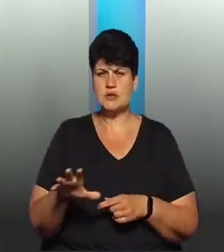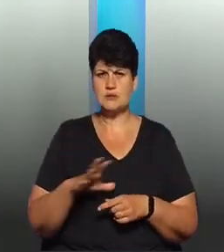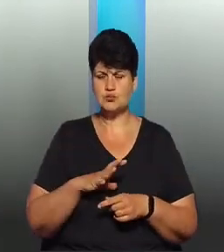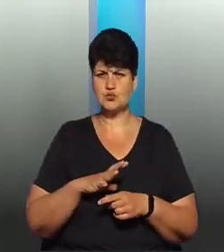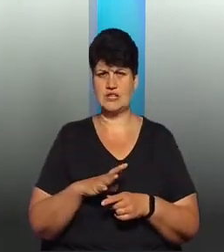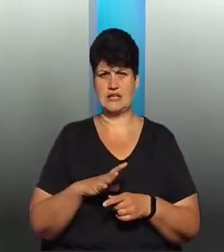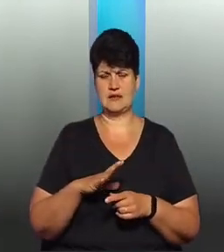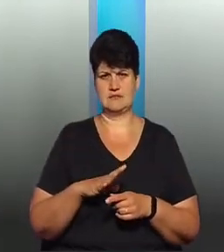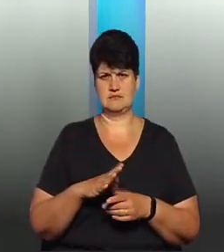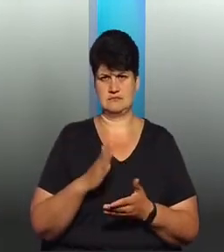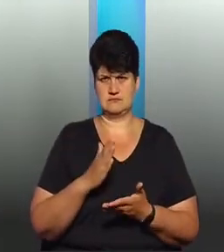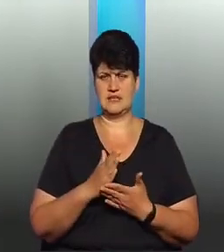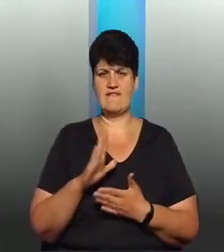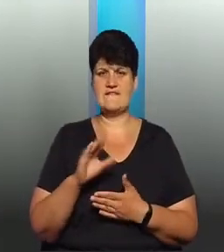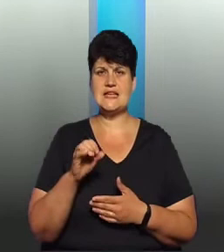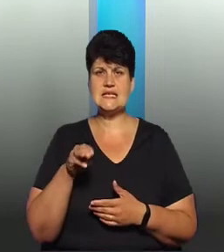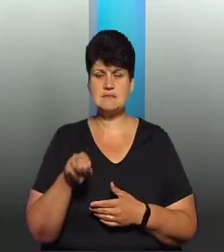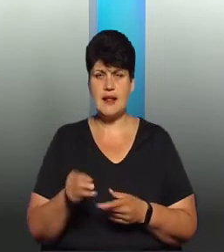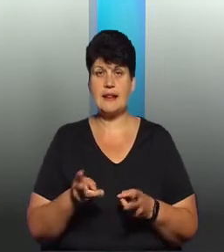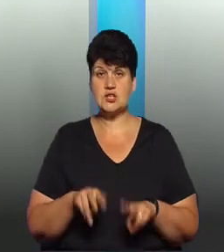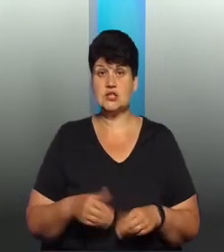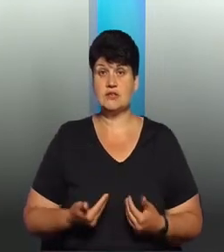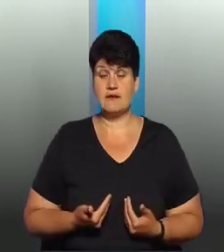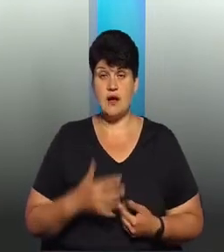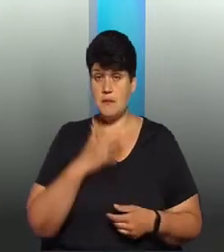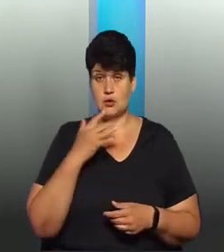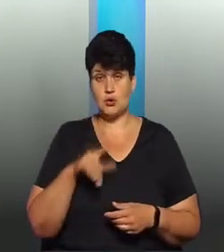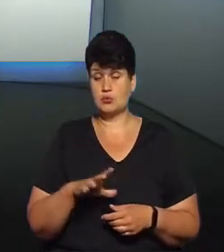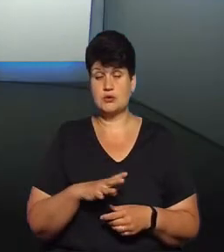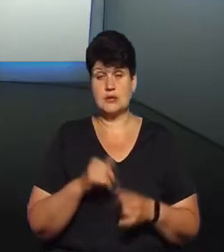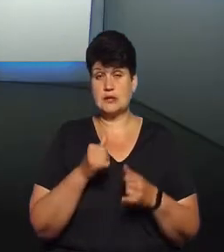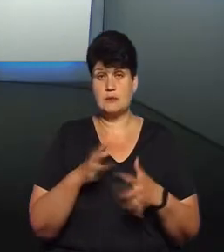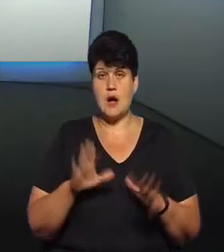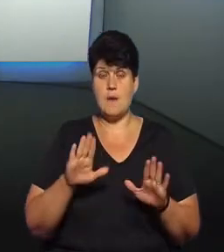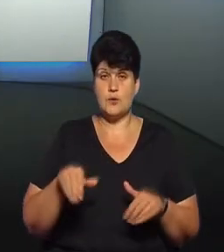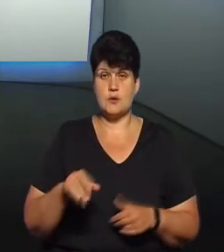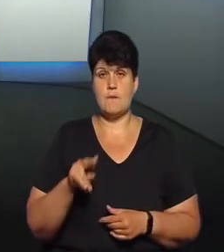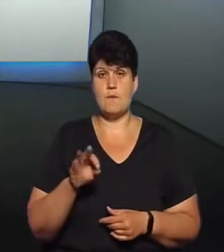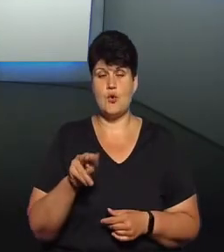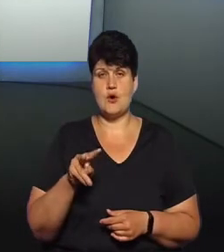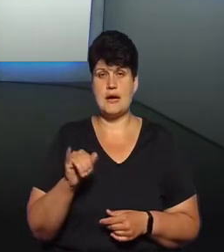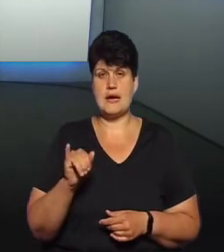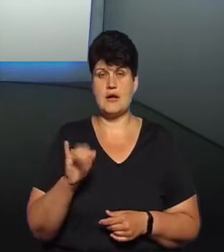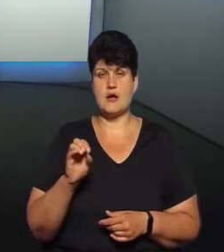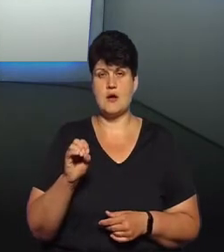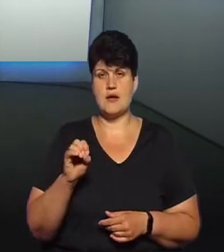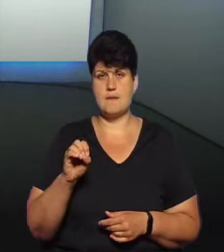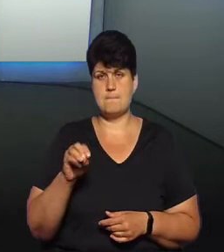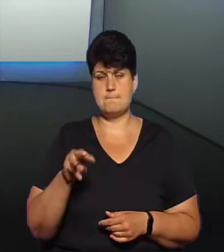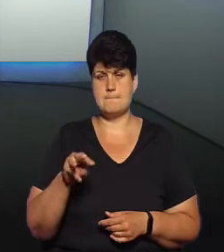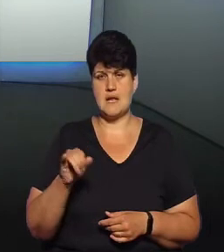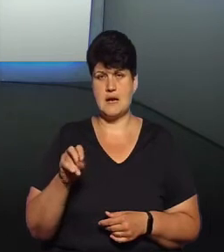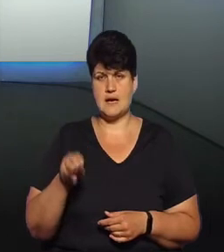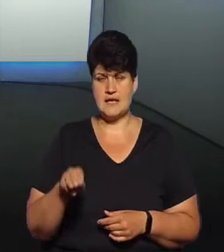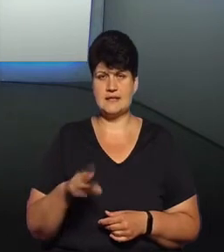Але багато таких людей не перенесли. Пізніше був поліоміеліт, який залишав дітей інвалідів, була дифтерія і багато-багато